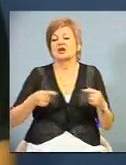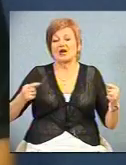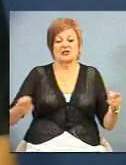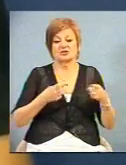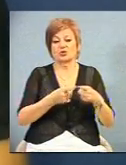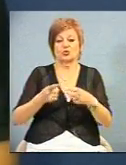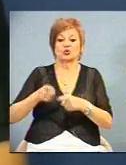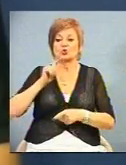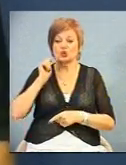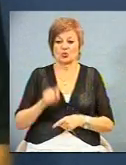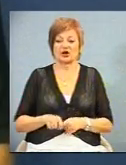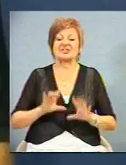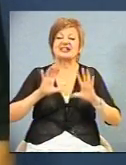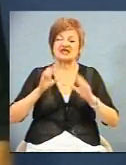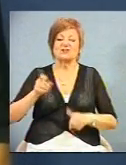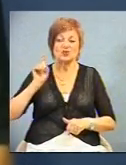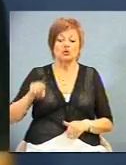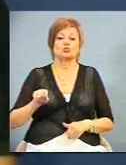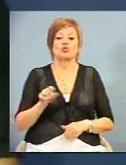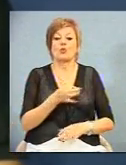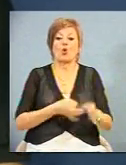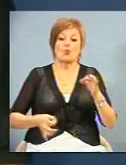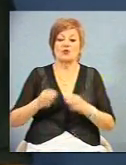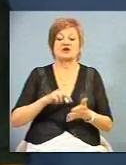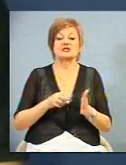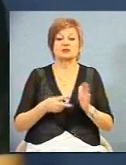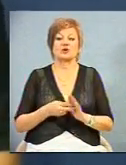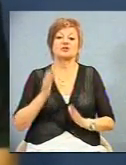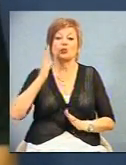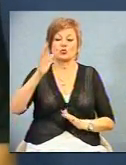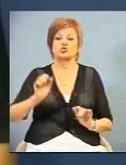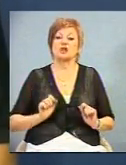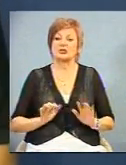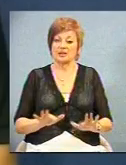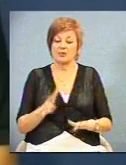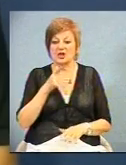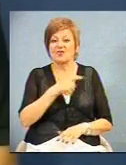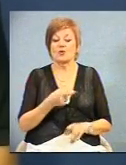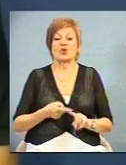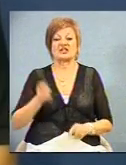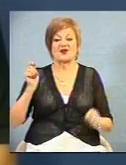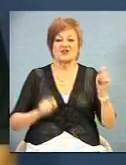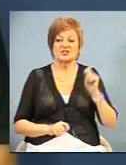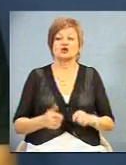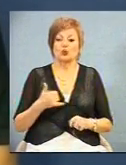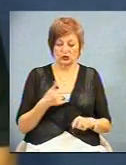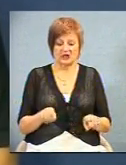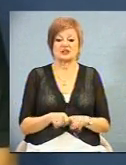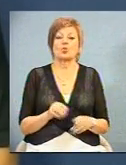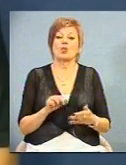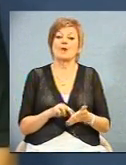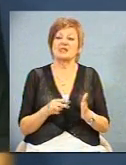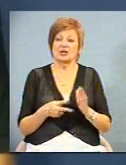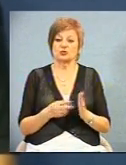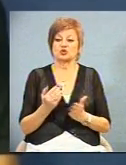куточків України і навіть світу для того, щоб обговорити і спланувати навіть якісь дії. І от під час цього фестивалю у нас таке планується в програмі,